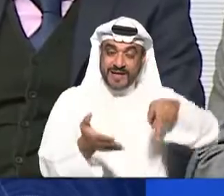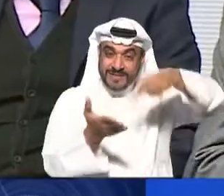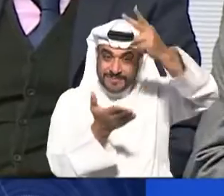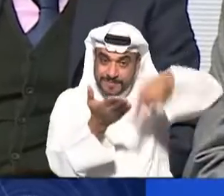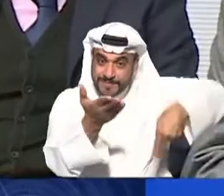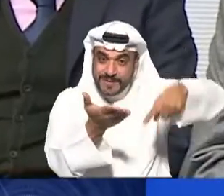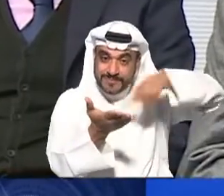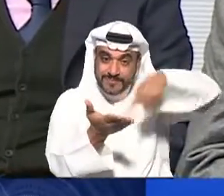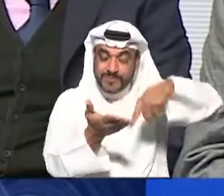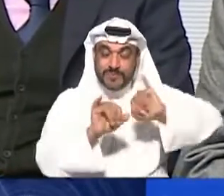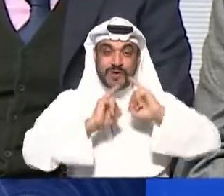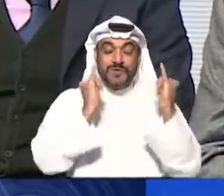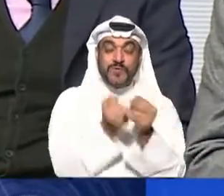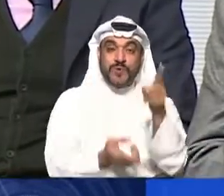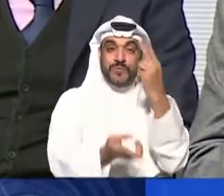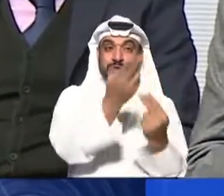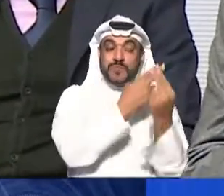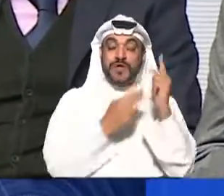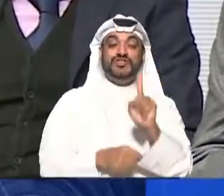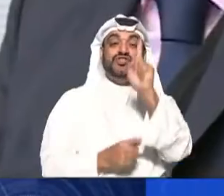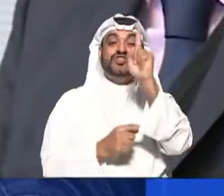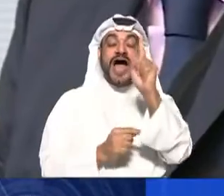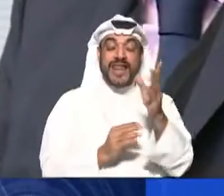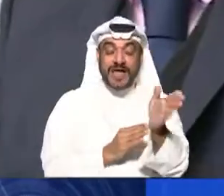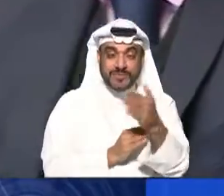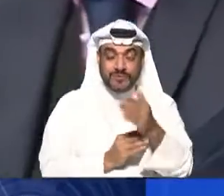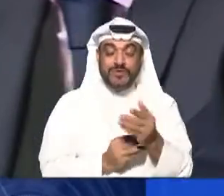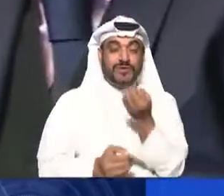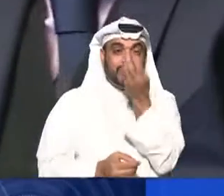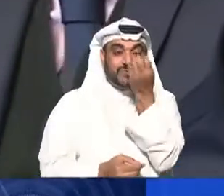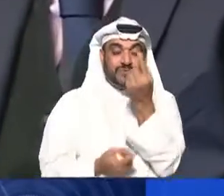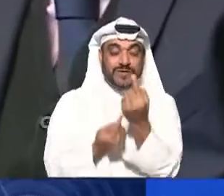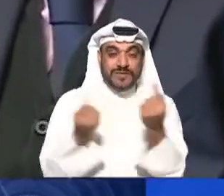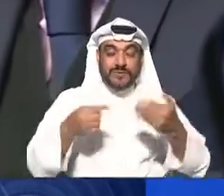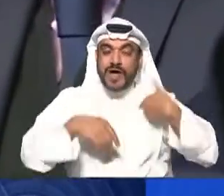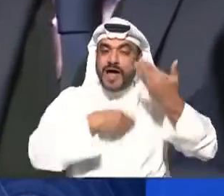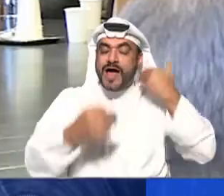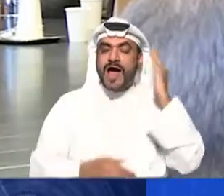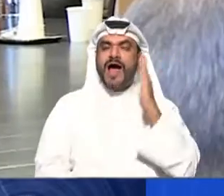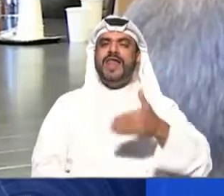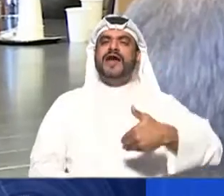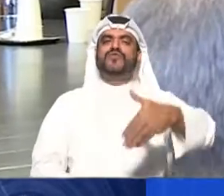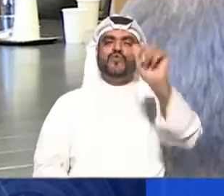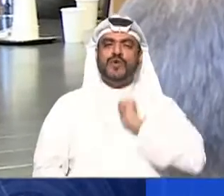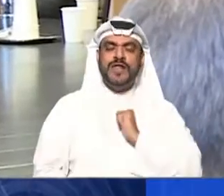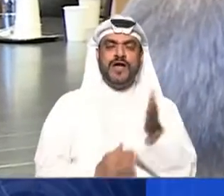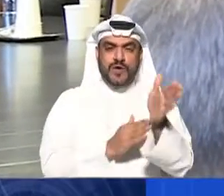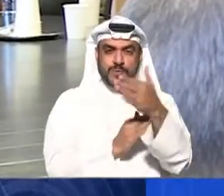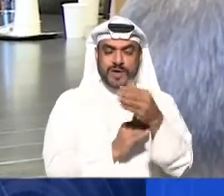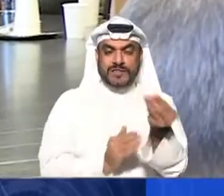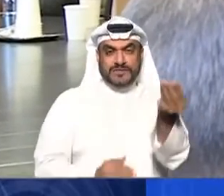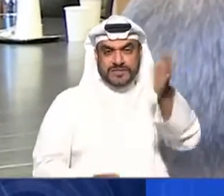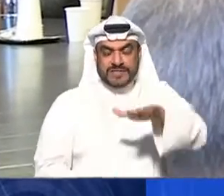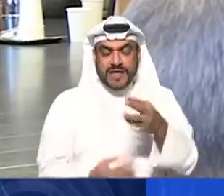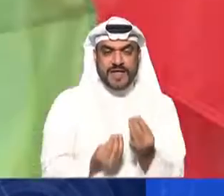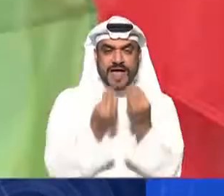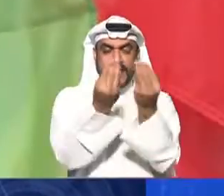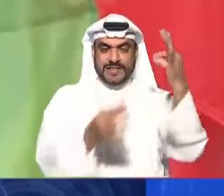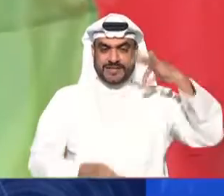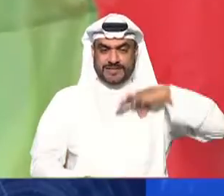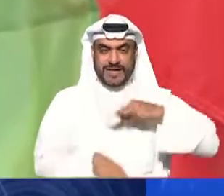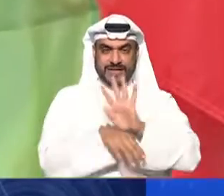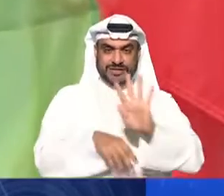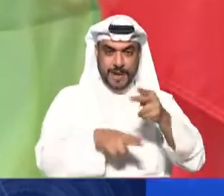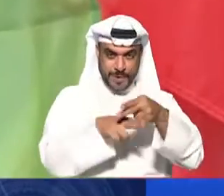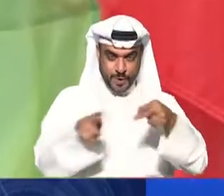الجديدة ستحدث نهضة زراعية شاملة ومستدامة وأيضا نهضة سمكية لخير الشعب الكويتي.